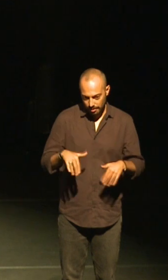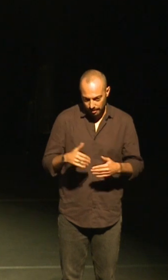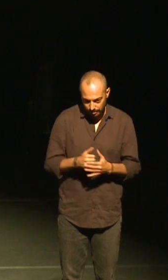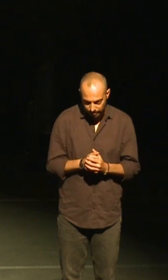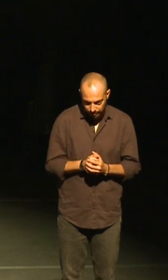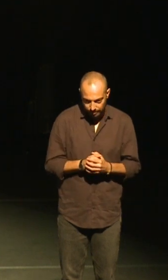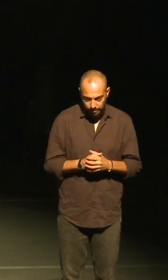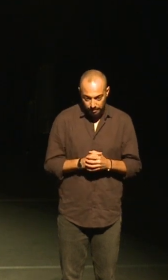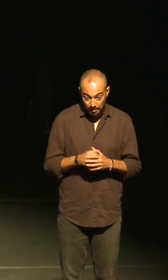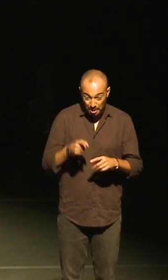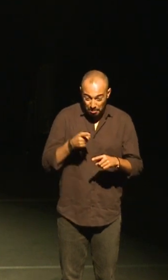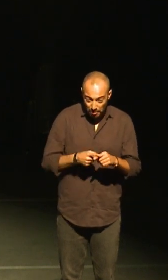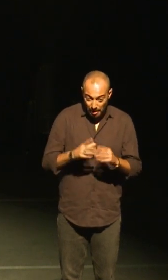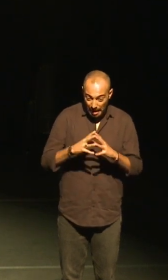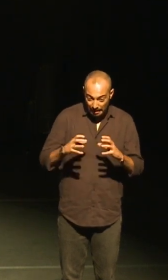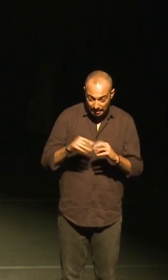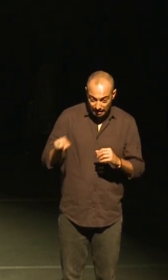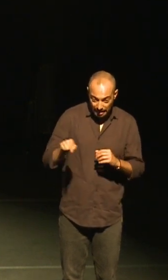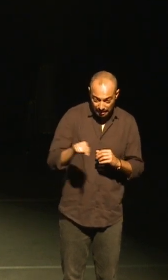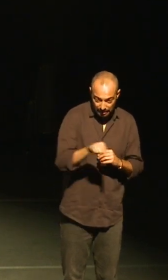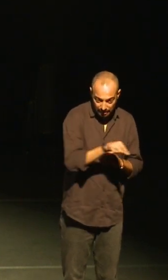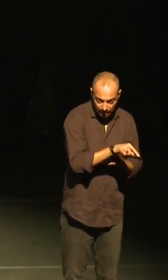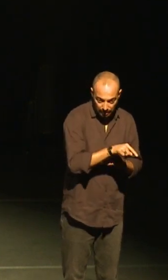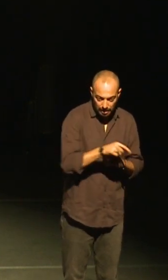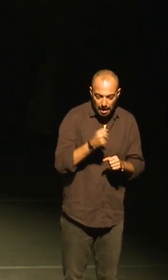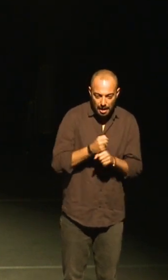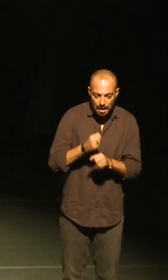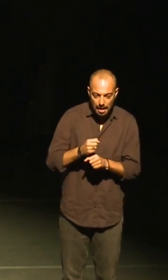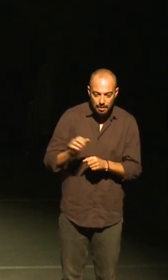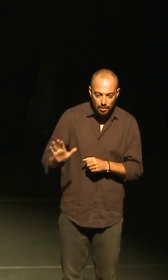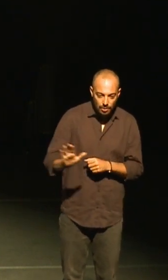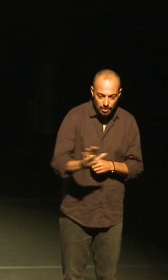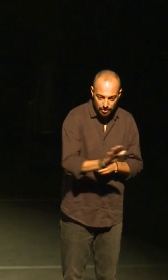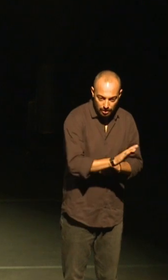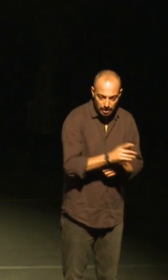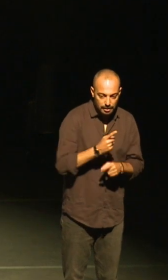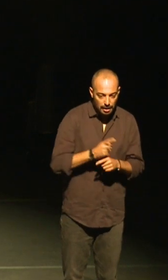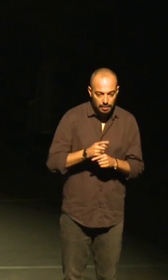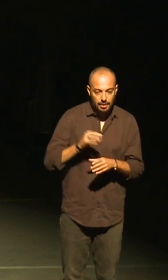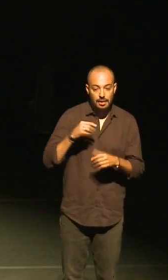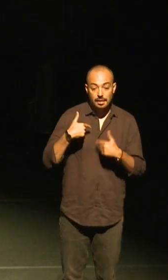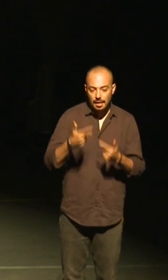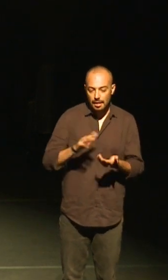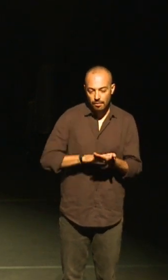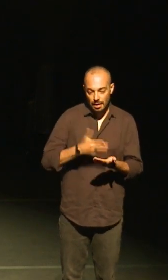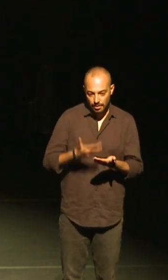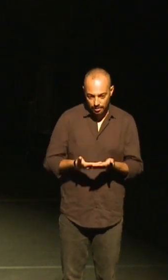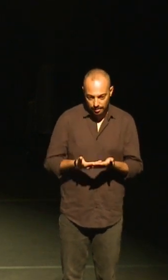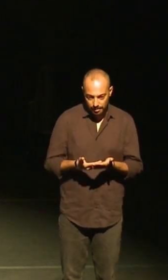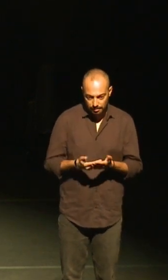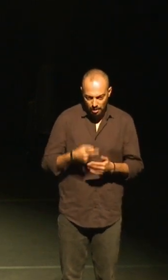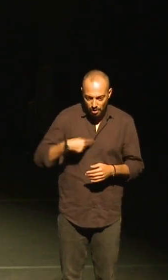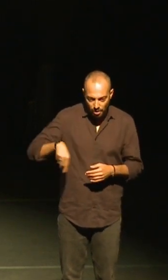lavoro dentro le aziende ma anche delle comunità che si vivono Quanta strada è stata fatta riavvolgiamo il nastro insieme